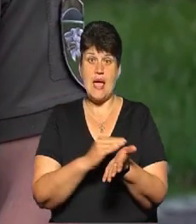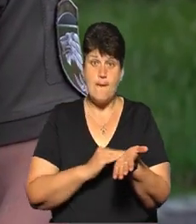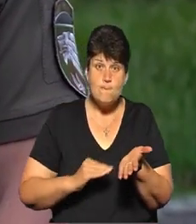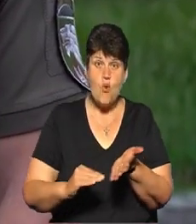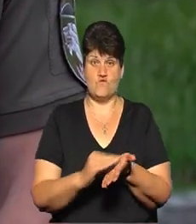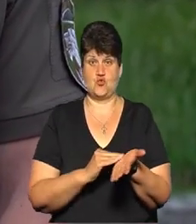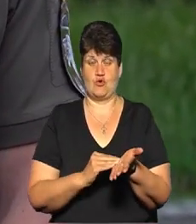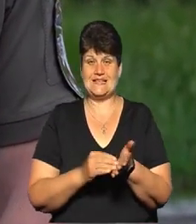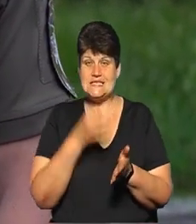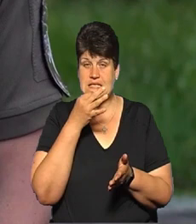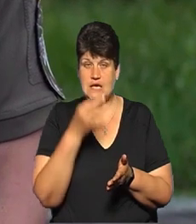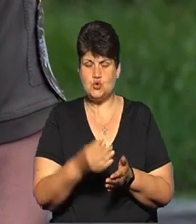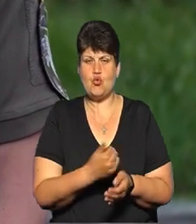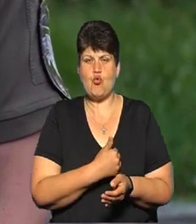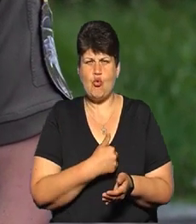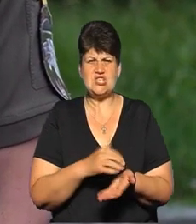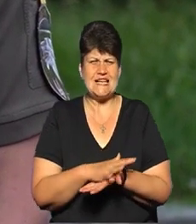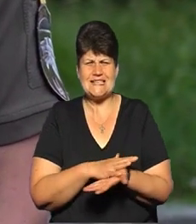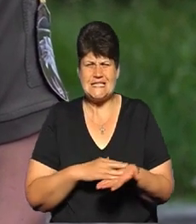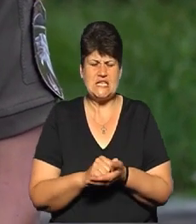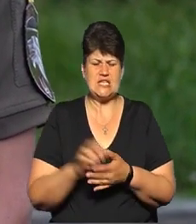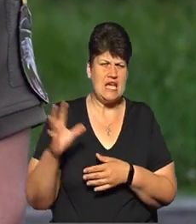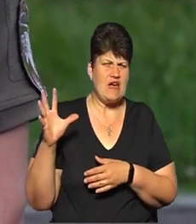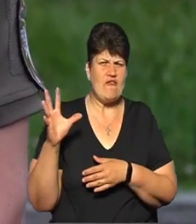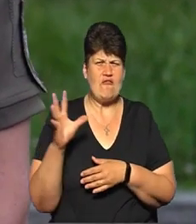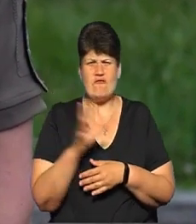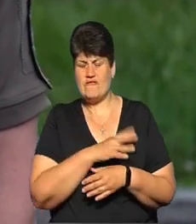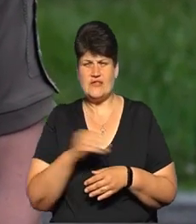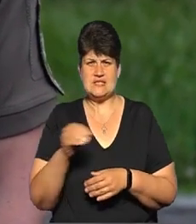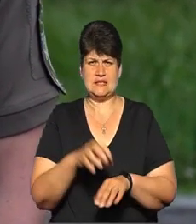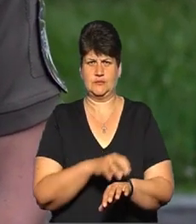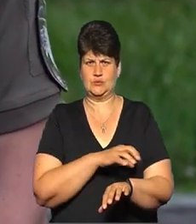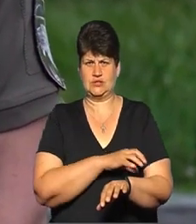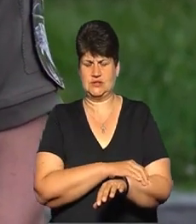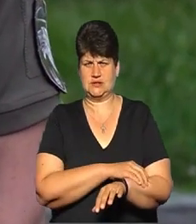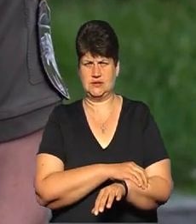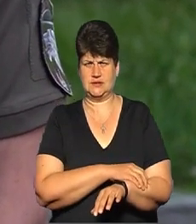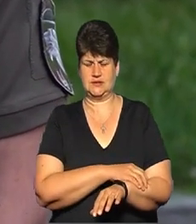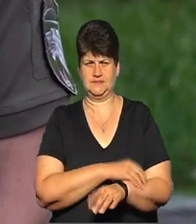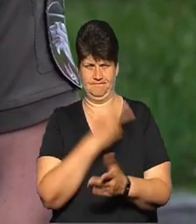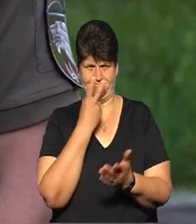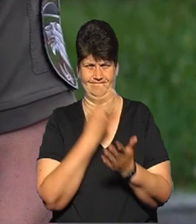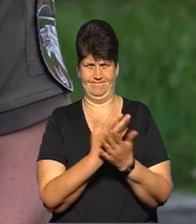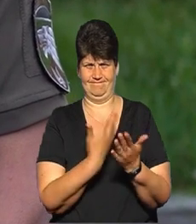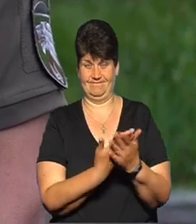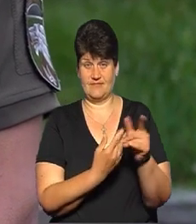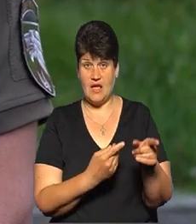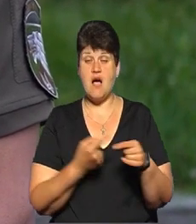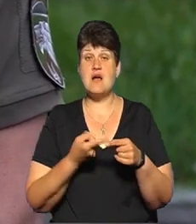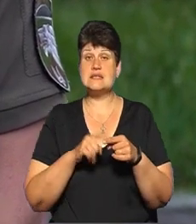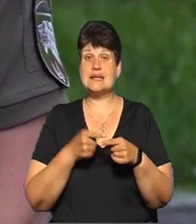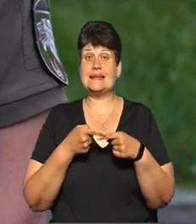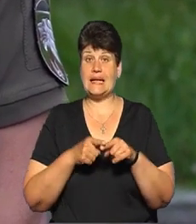скажу, що хочеться знищити всі відголоски радянської влади. А друге питання, ця техніка буде